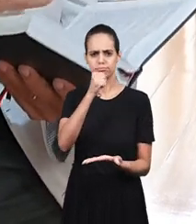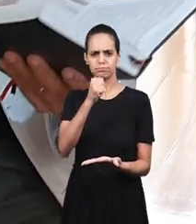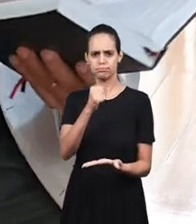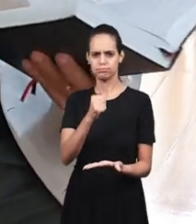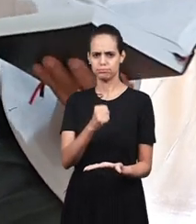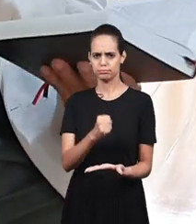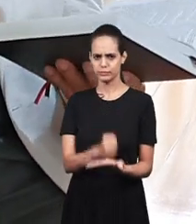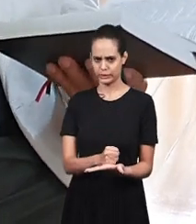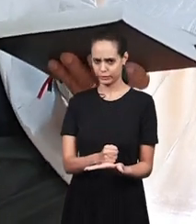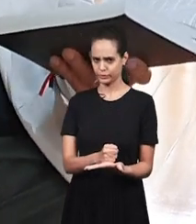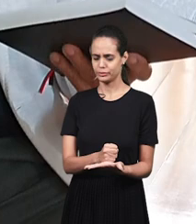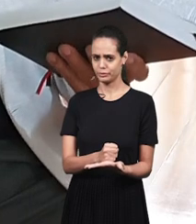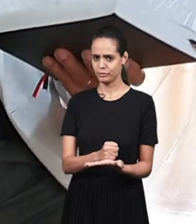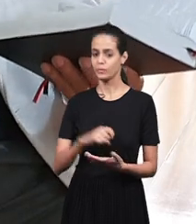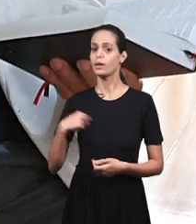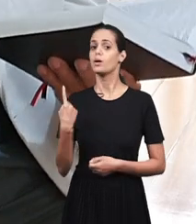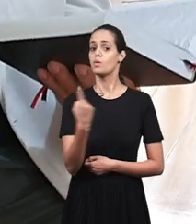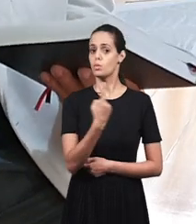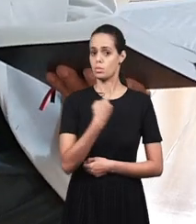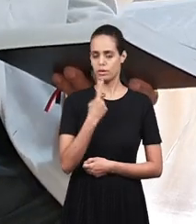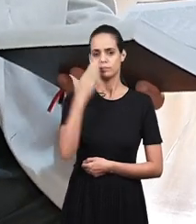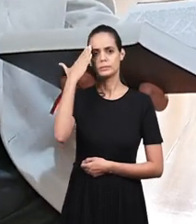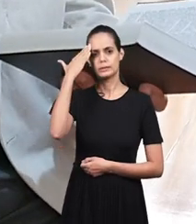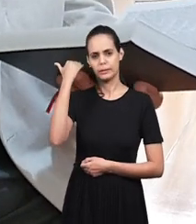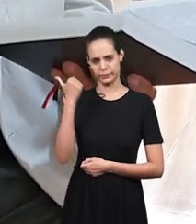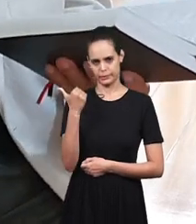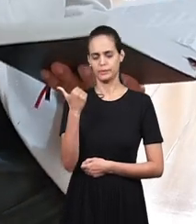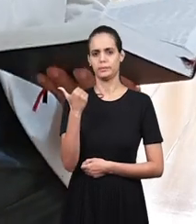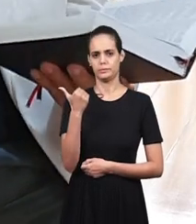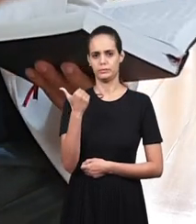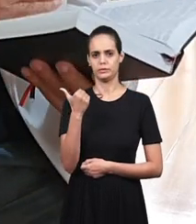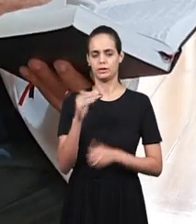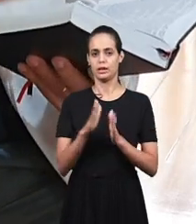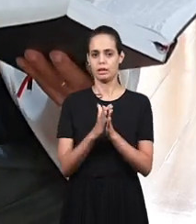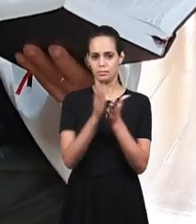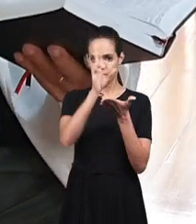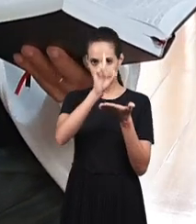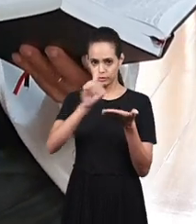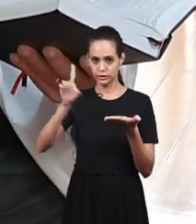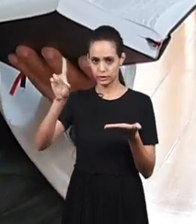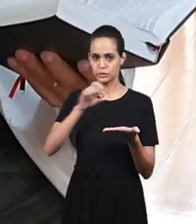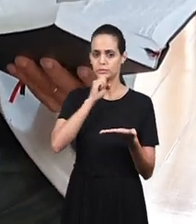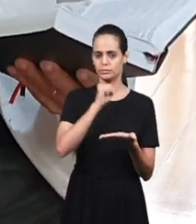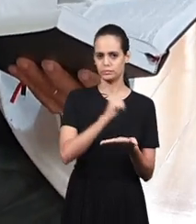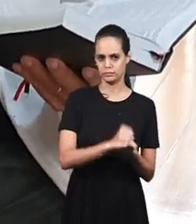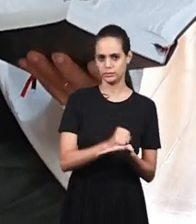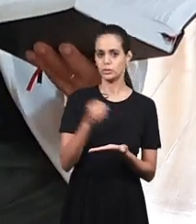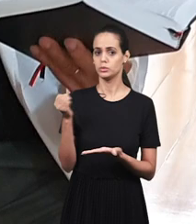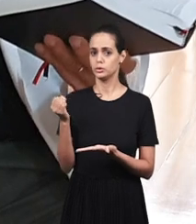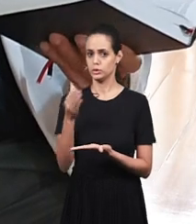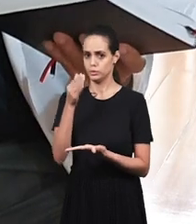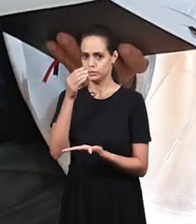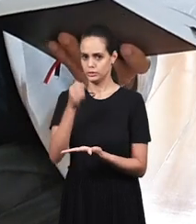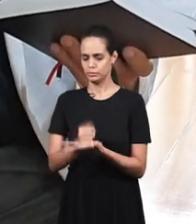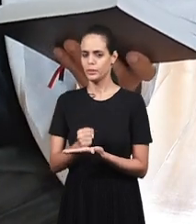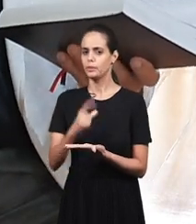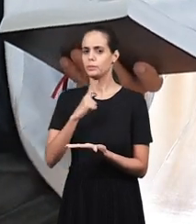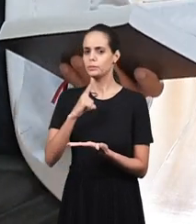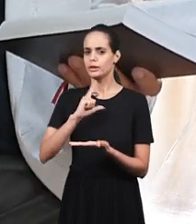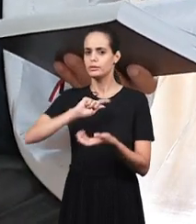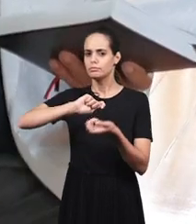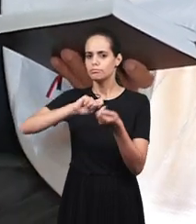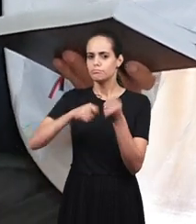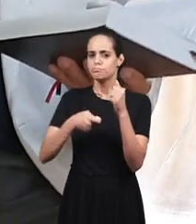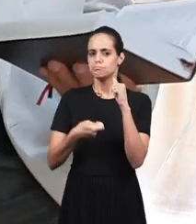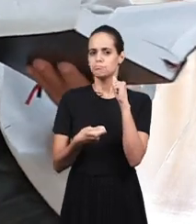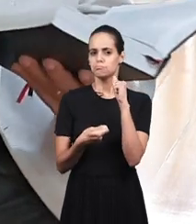que tout l'Ancien Testament, et nous maintenant, nous savons, toute la Bible, naturellement, l'Ancien